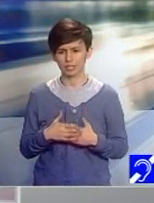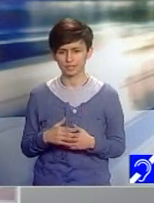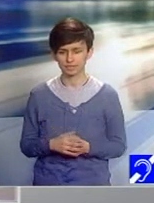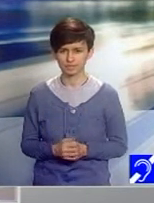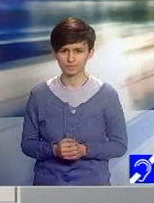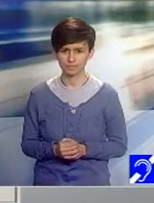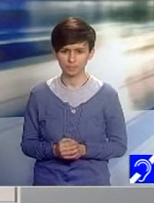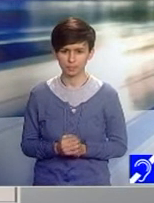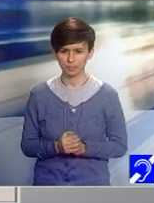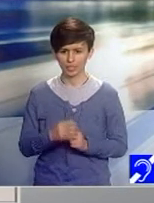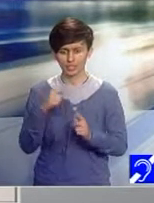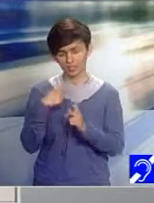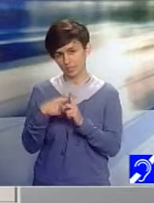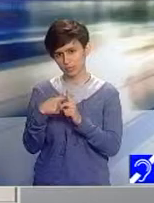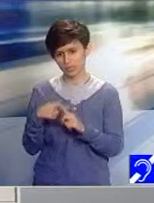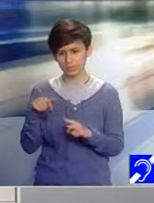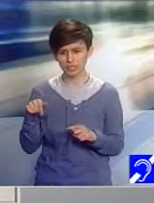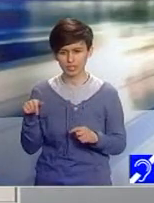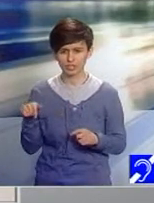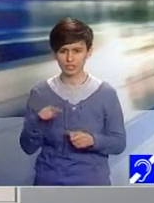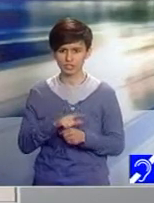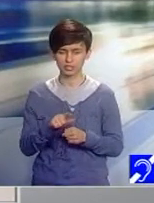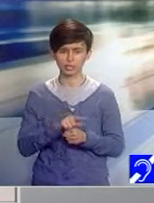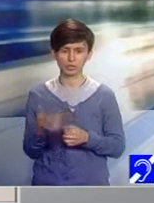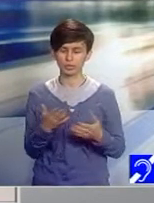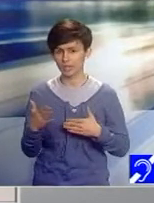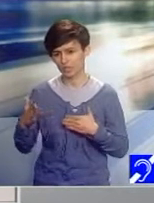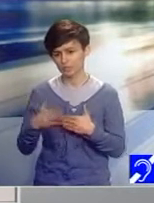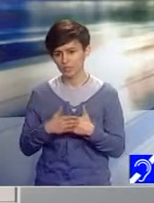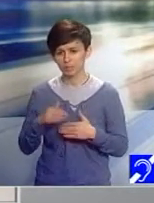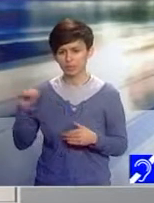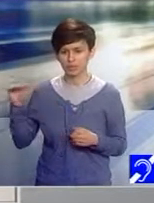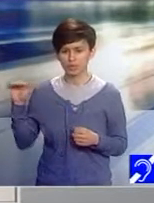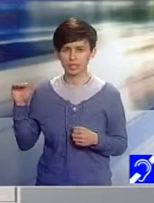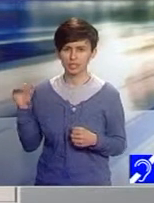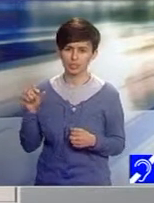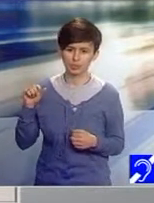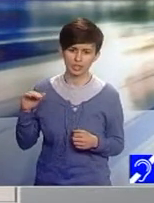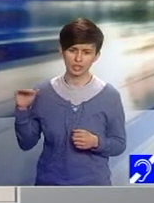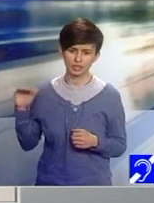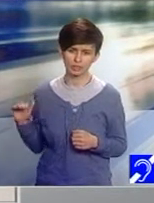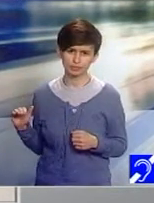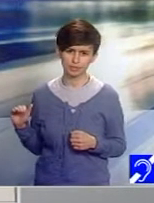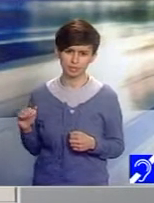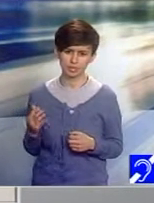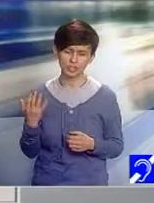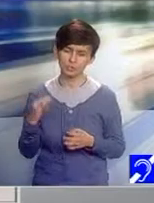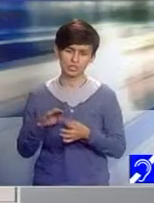această abordare care îi apropie pe cei mici de ceea ce înseamnă cultura bogată, cultura